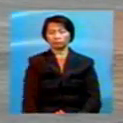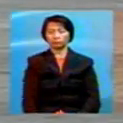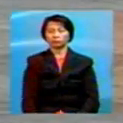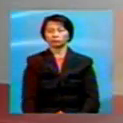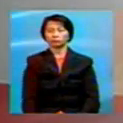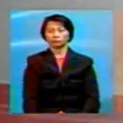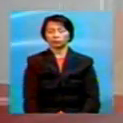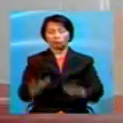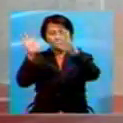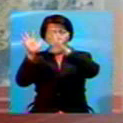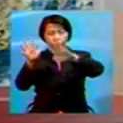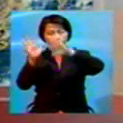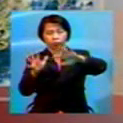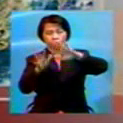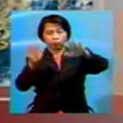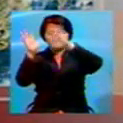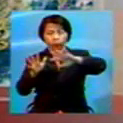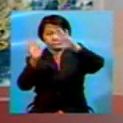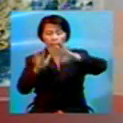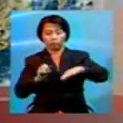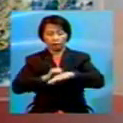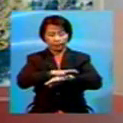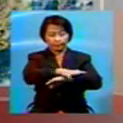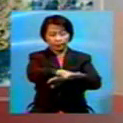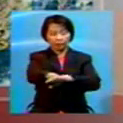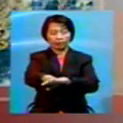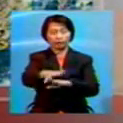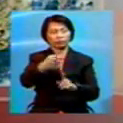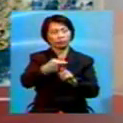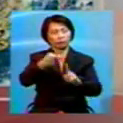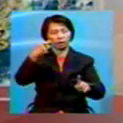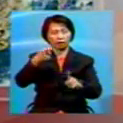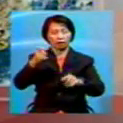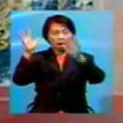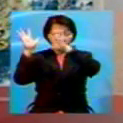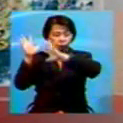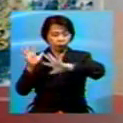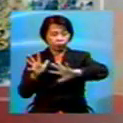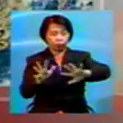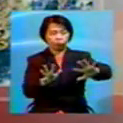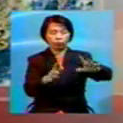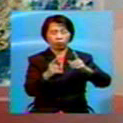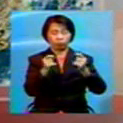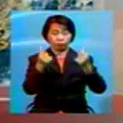Sabah ini akan mempengaruhi terutamanya dari segi angin yang akan bertiup di negara kita